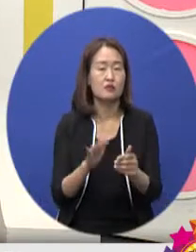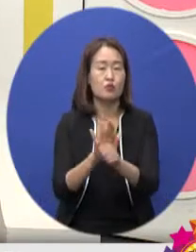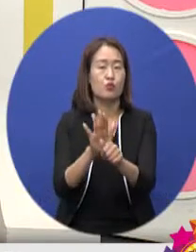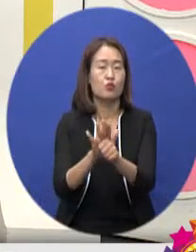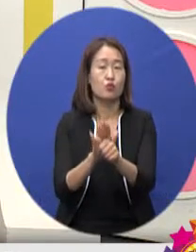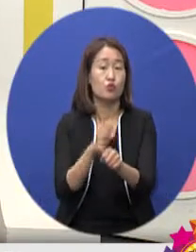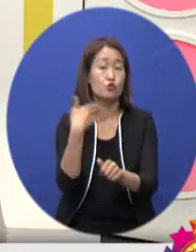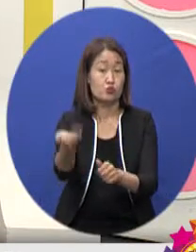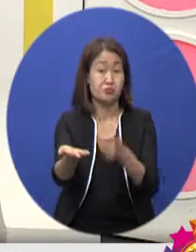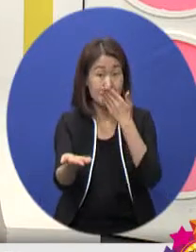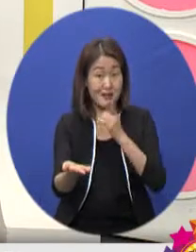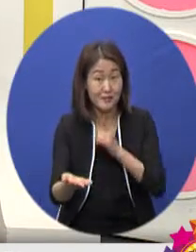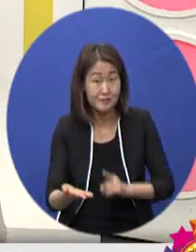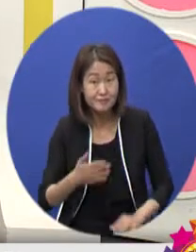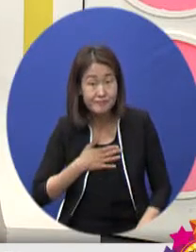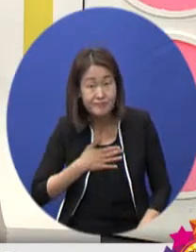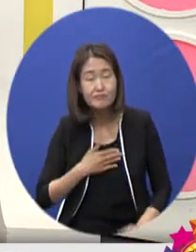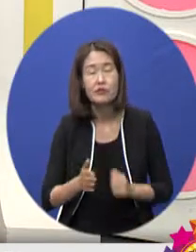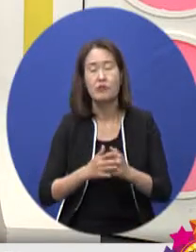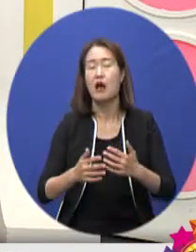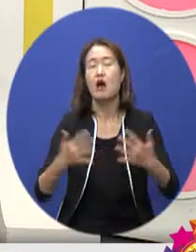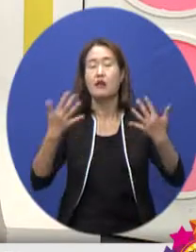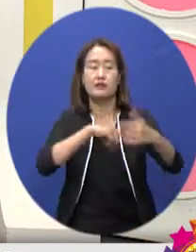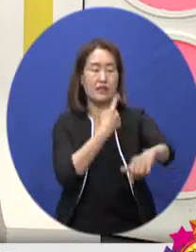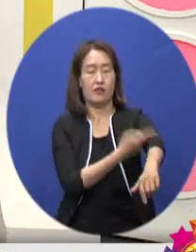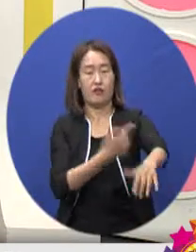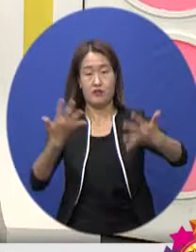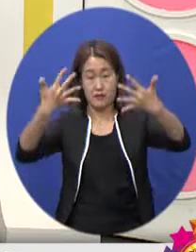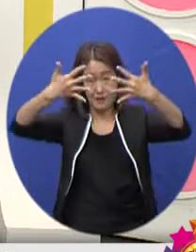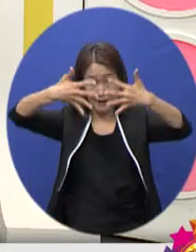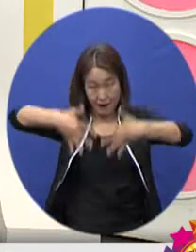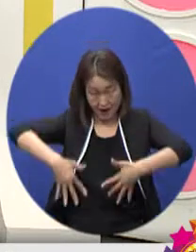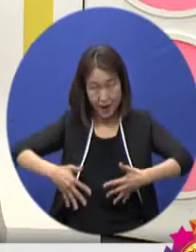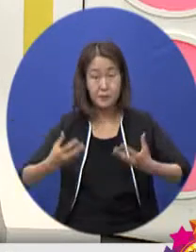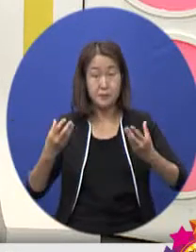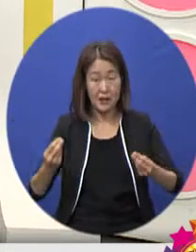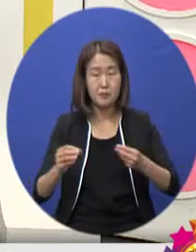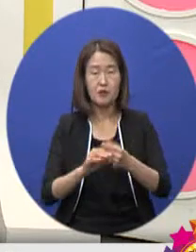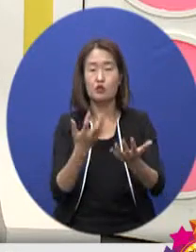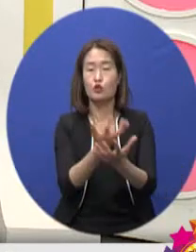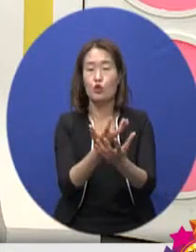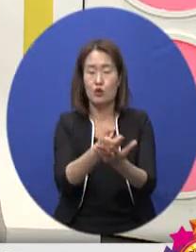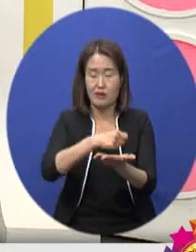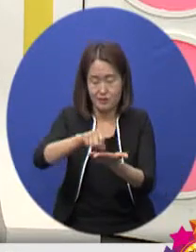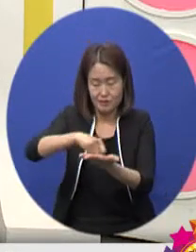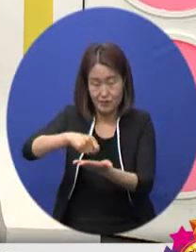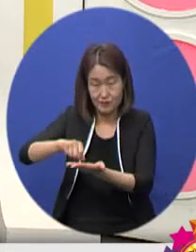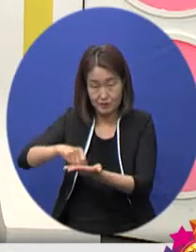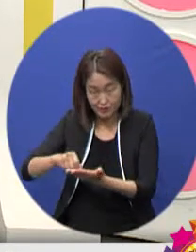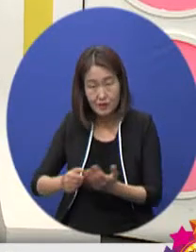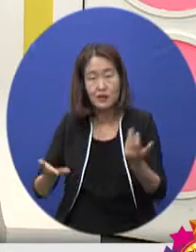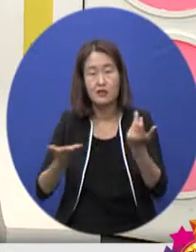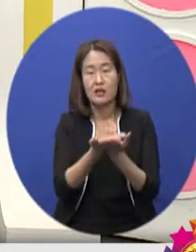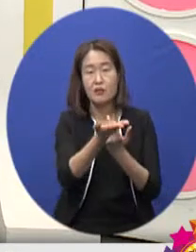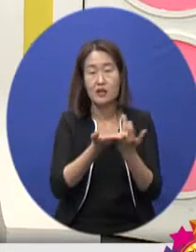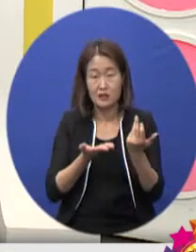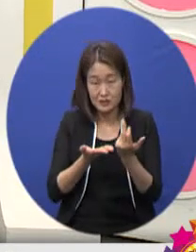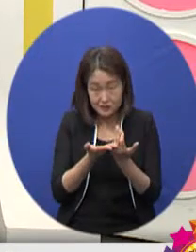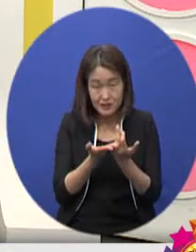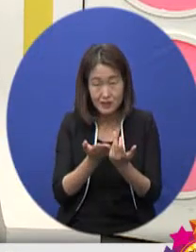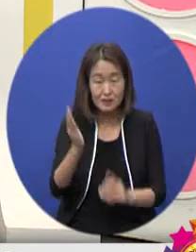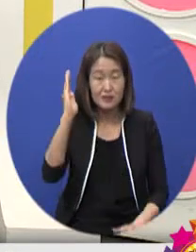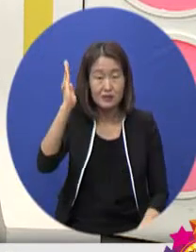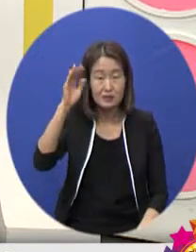지원이 된다고 하네요. 네. 이 자격 조건에 해당하시는 분들은요. 네네. 서류를 작성하시고 태백시청